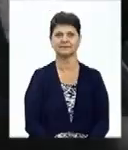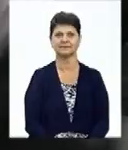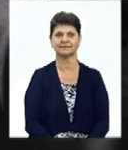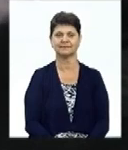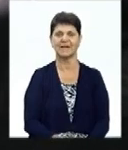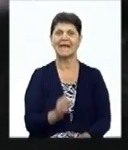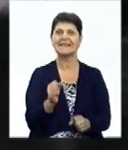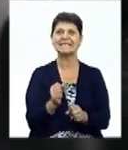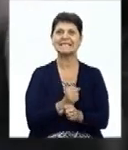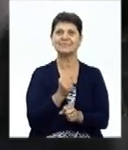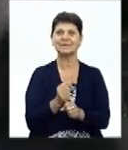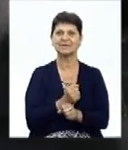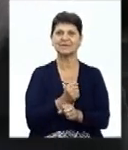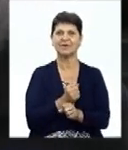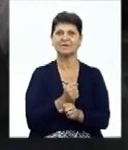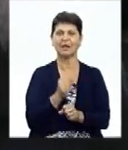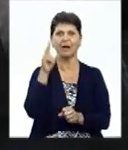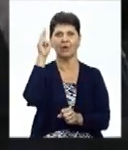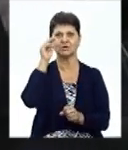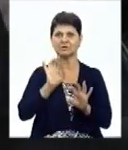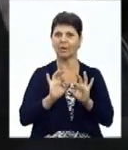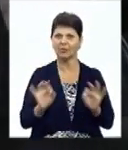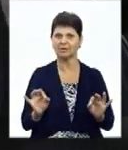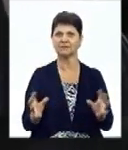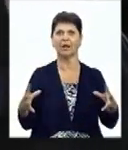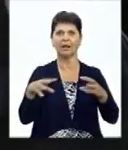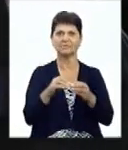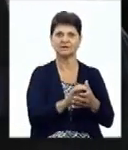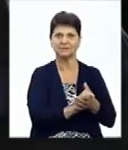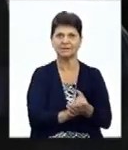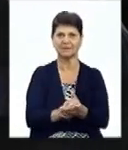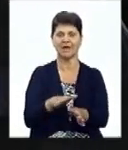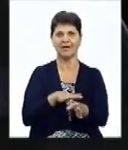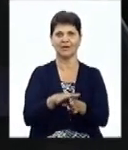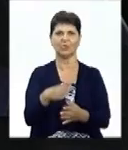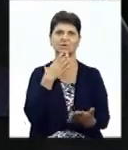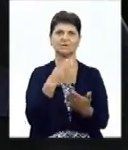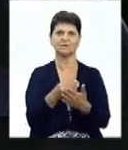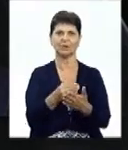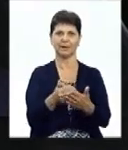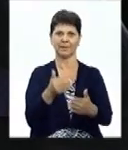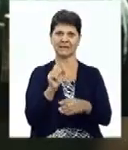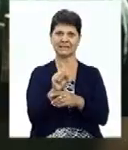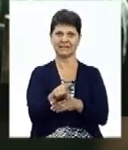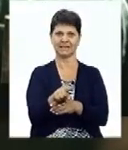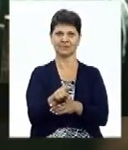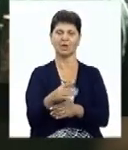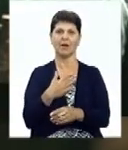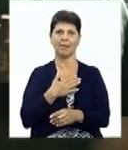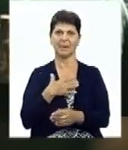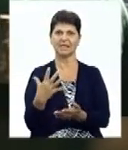строїмо. Спрацювали на оцінку відміну, злагоджено та вміло виконують свої поставлені перед ними задачі. Ми